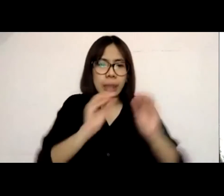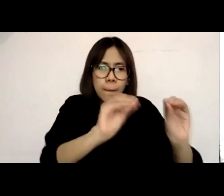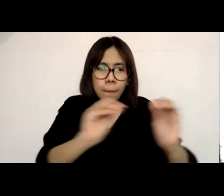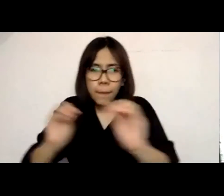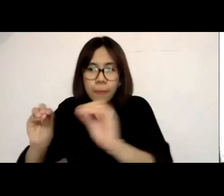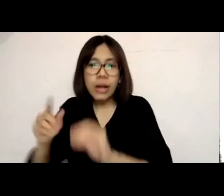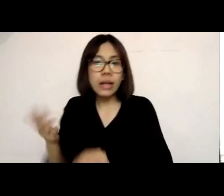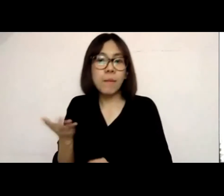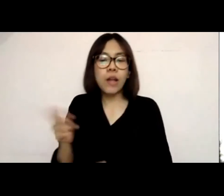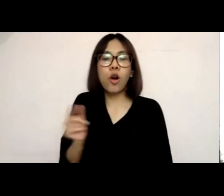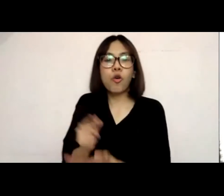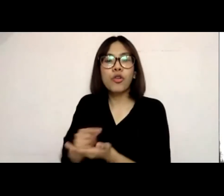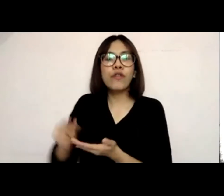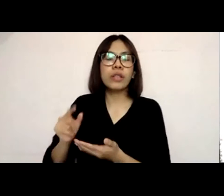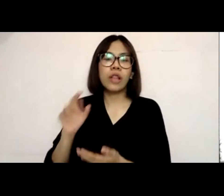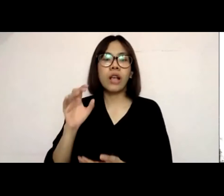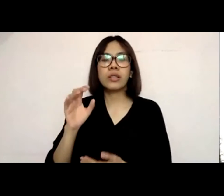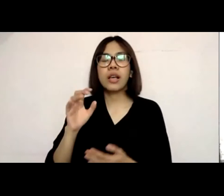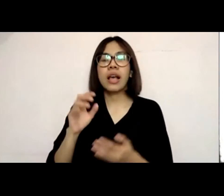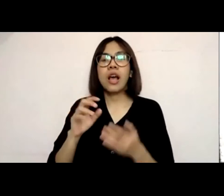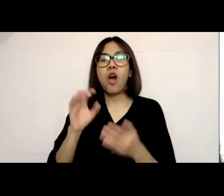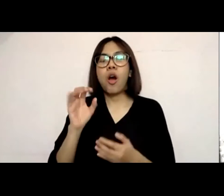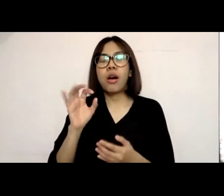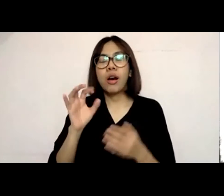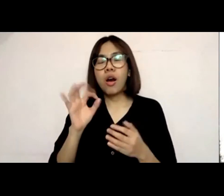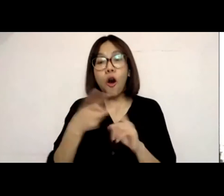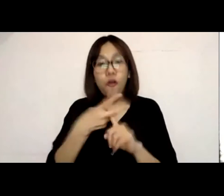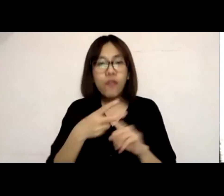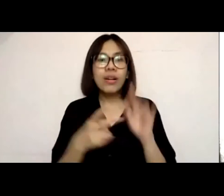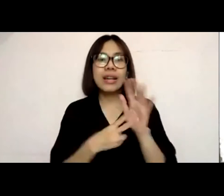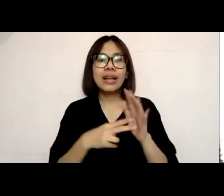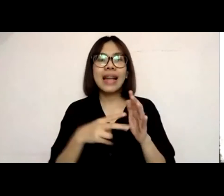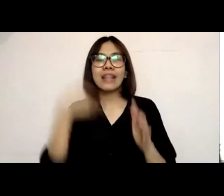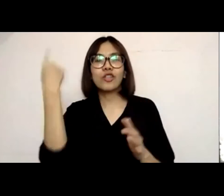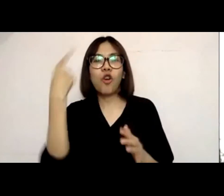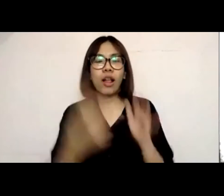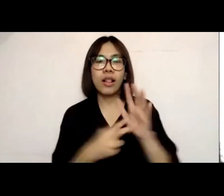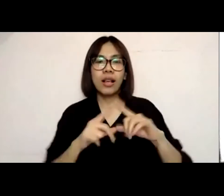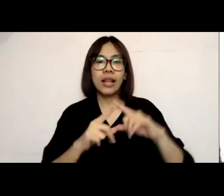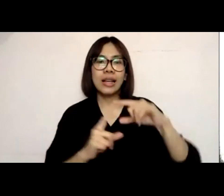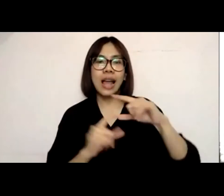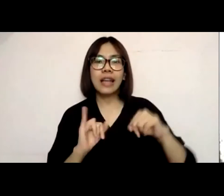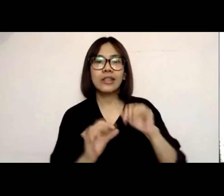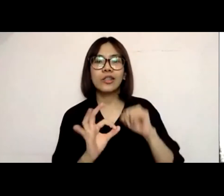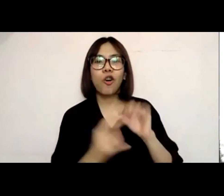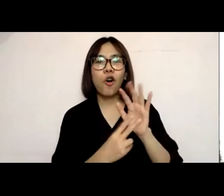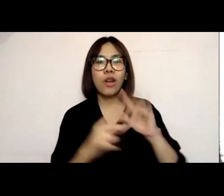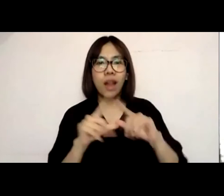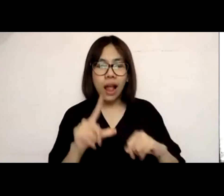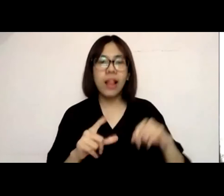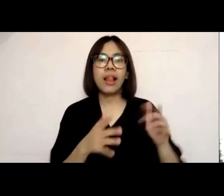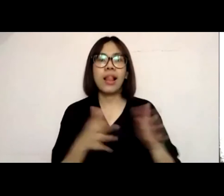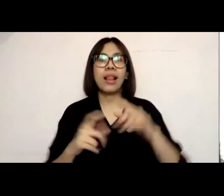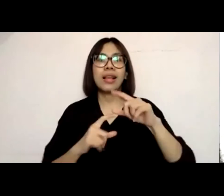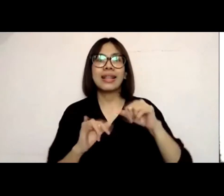Nasional of Singapura, gitu ya. Nah, alhamdulillah semua program itu mengarah dan membantu mengembangkan skill of